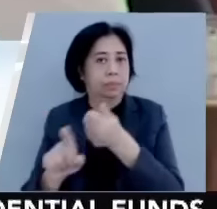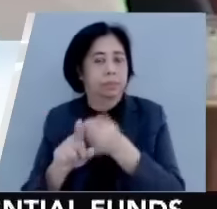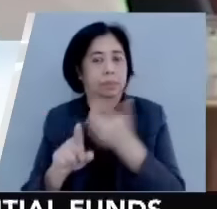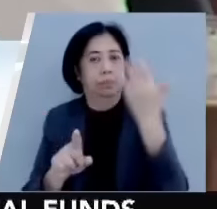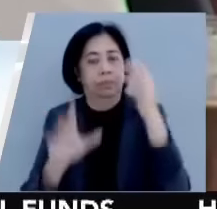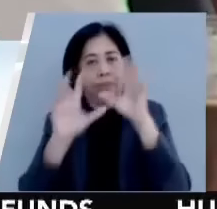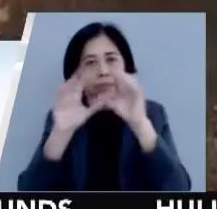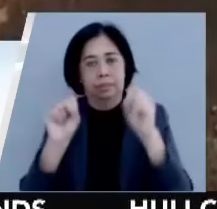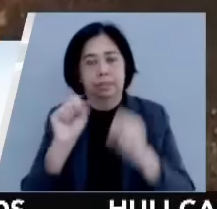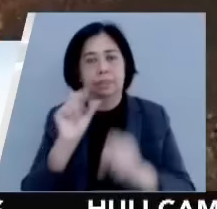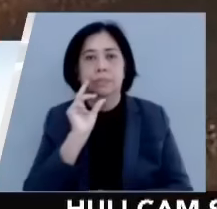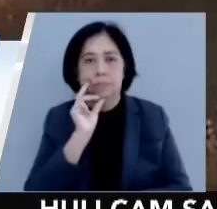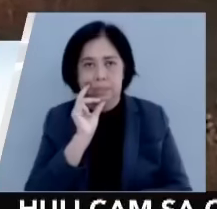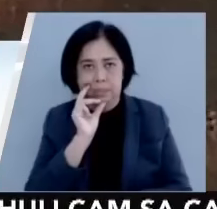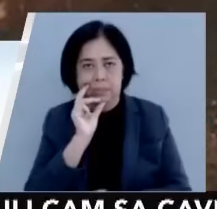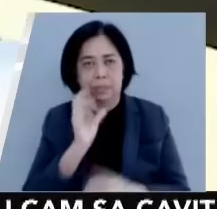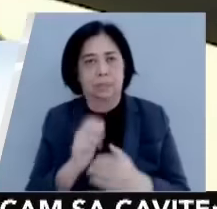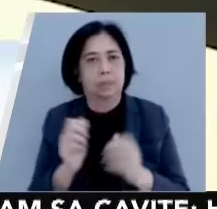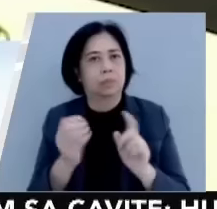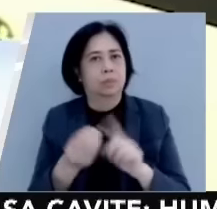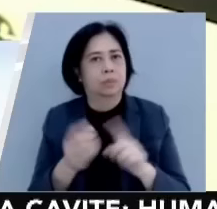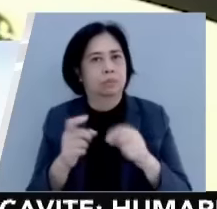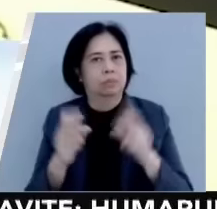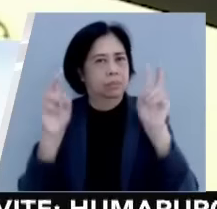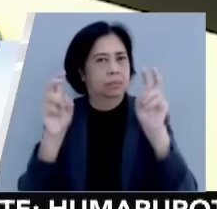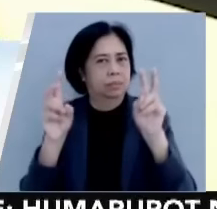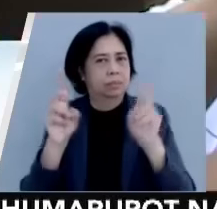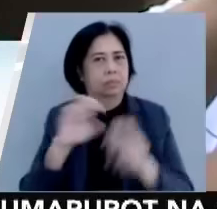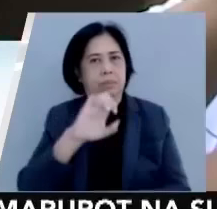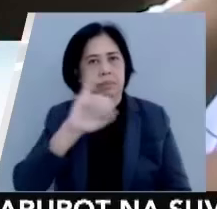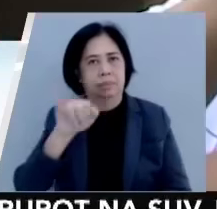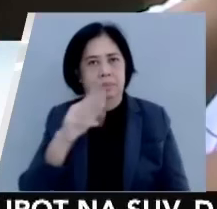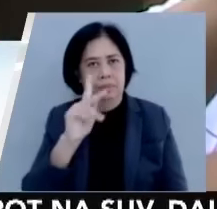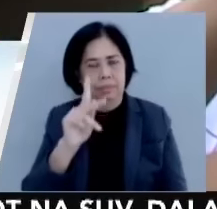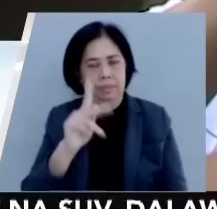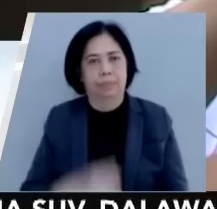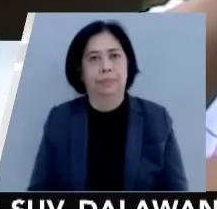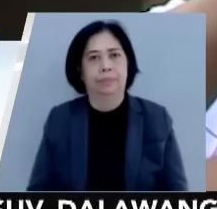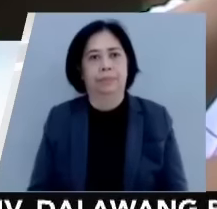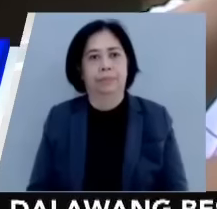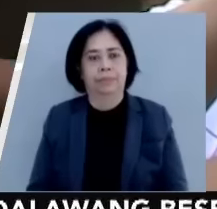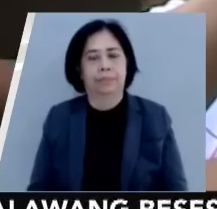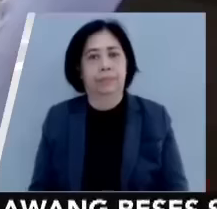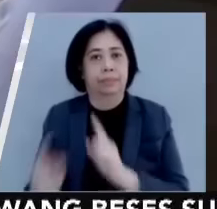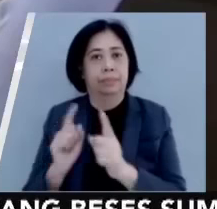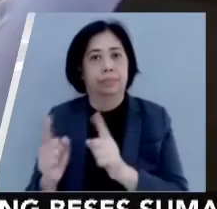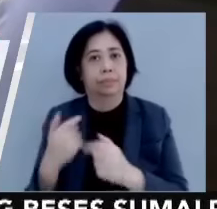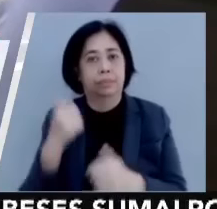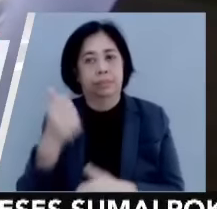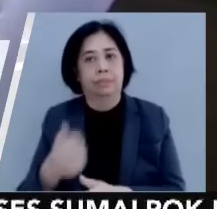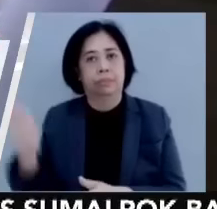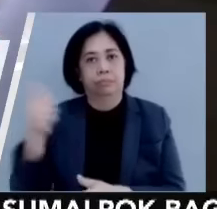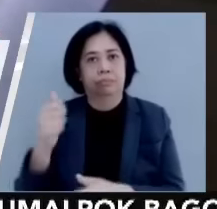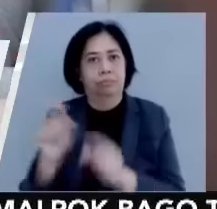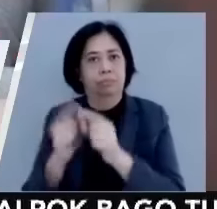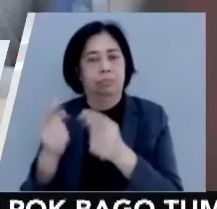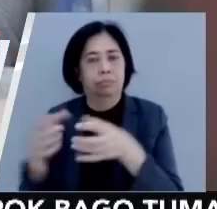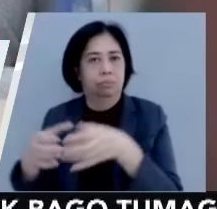Rodrigo Duterte kaugnay ng mga umano'y extrajudicial killing. Kakausap ko lang kanina yung head ng task force. Very, very good